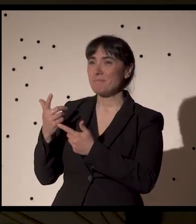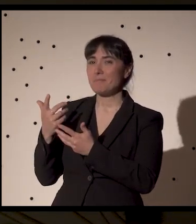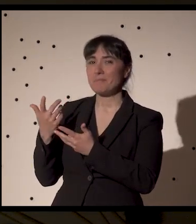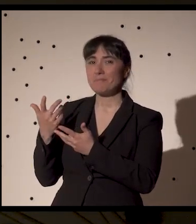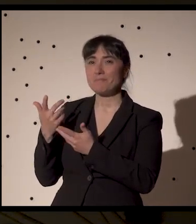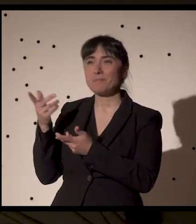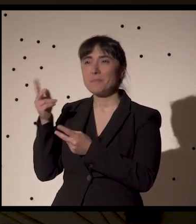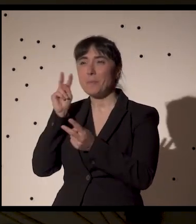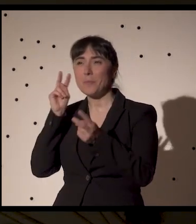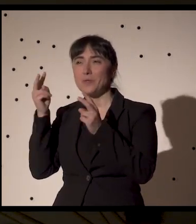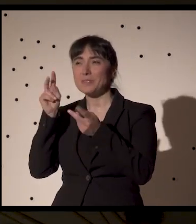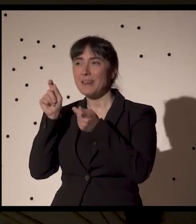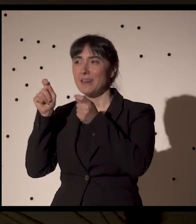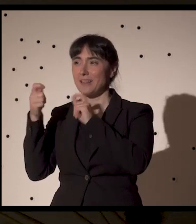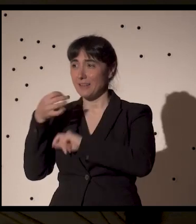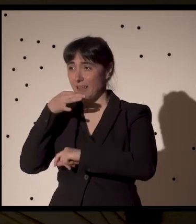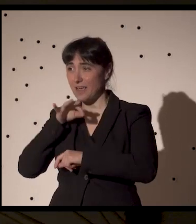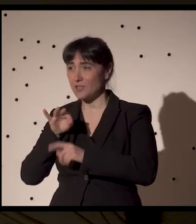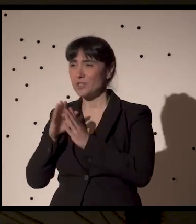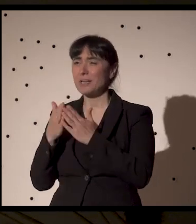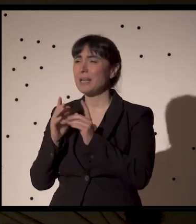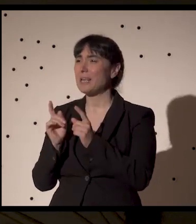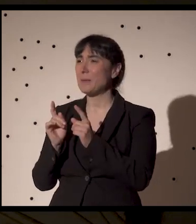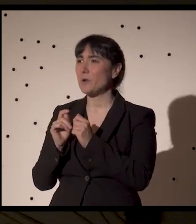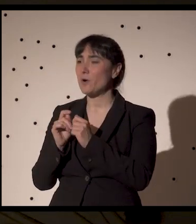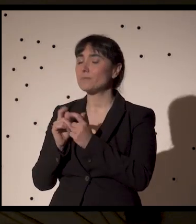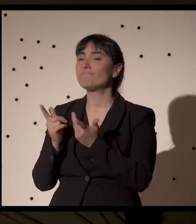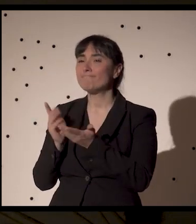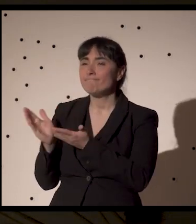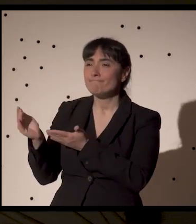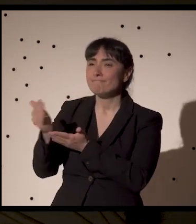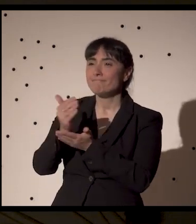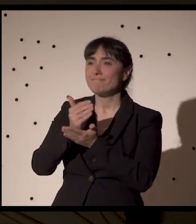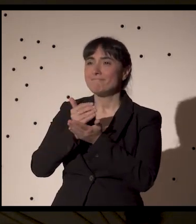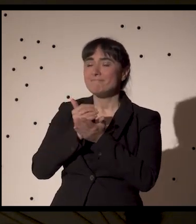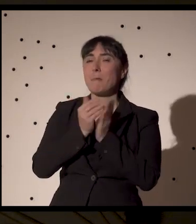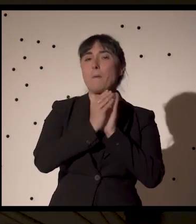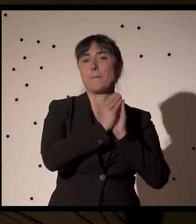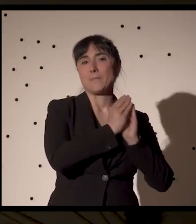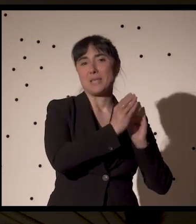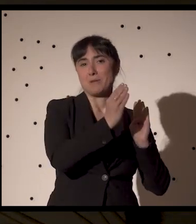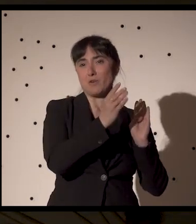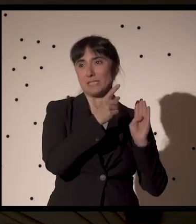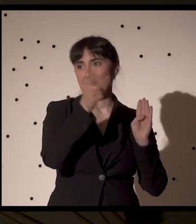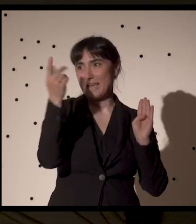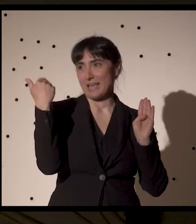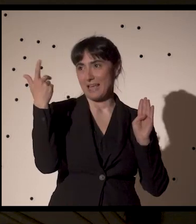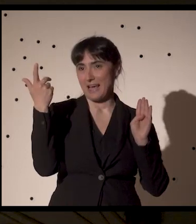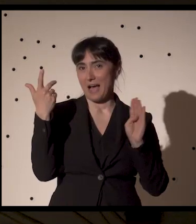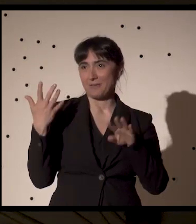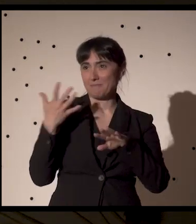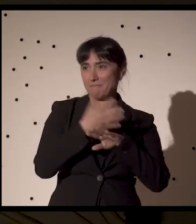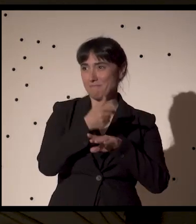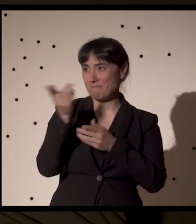il loro sguardo il risultato è quella biblioteca che ripeto avete trovata ad accogliervi e che Ci accompagnerà durante la stagione